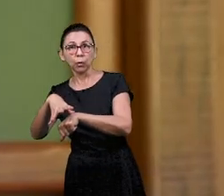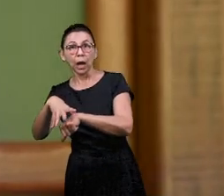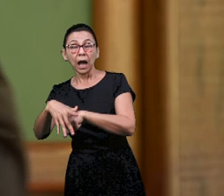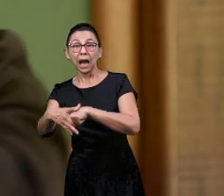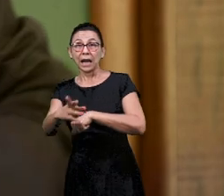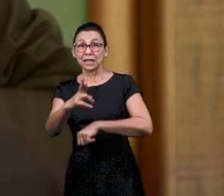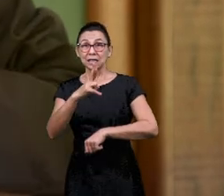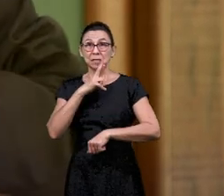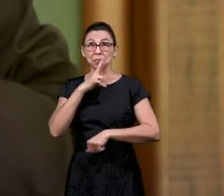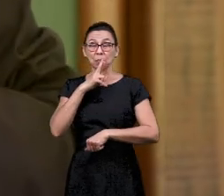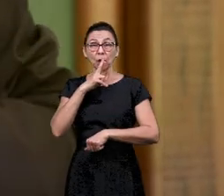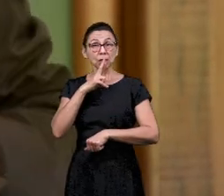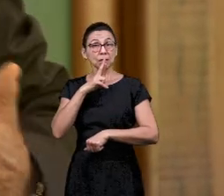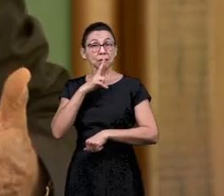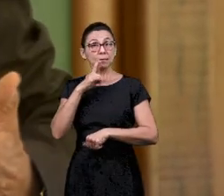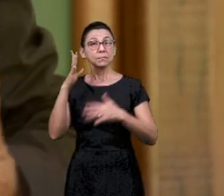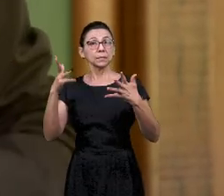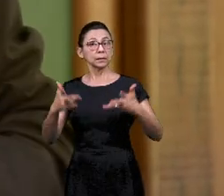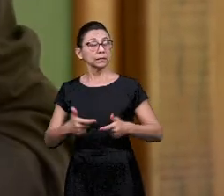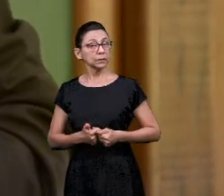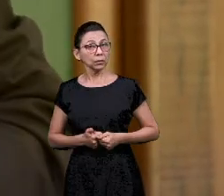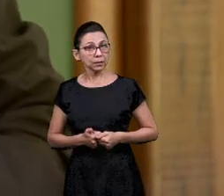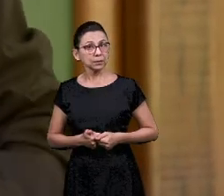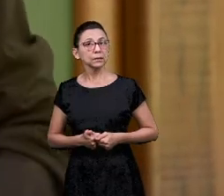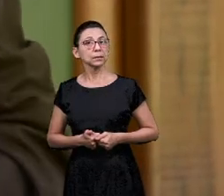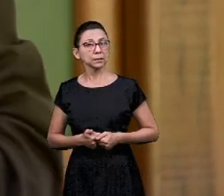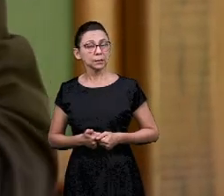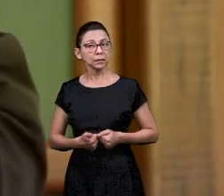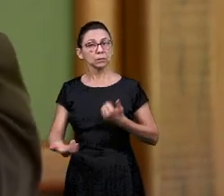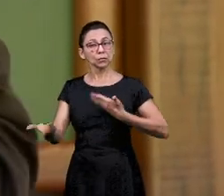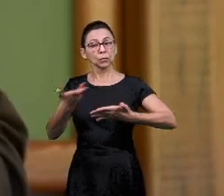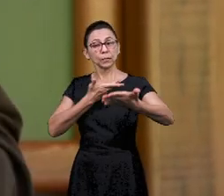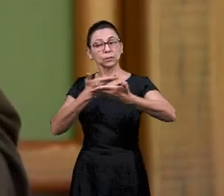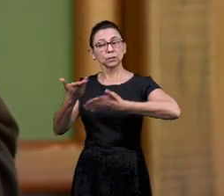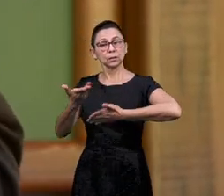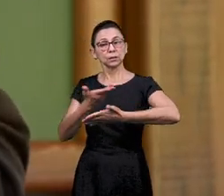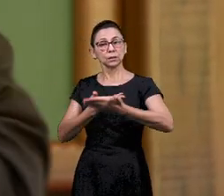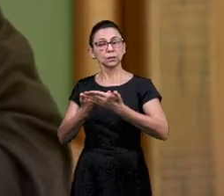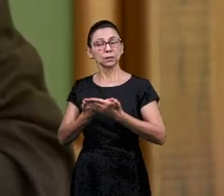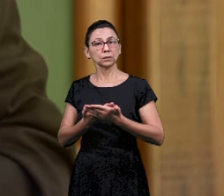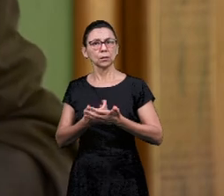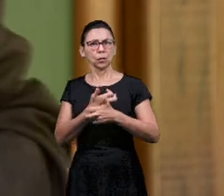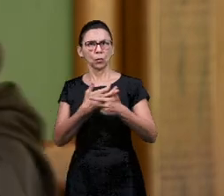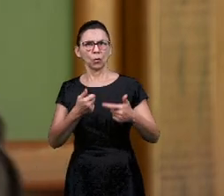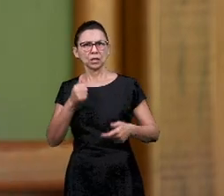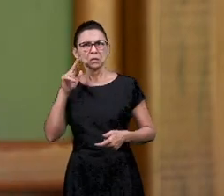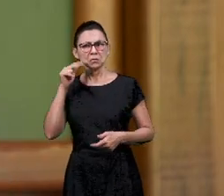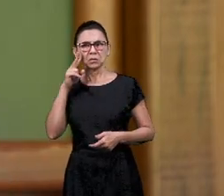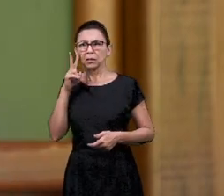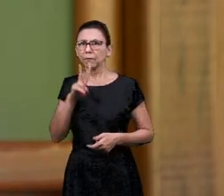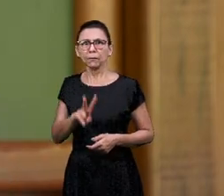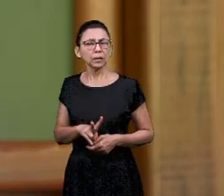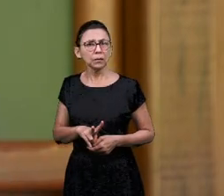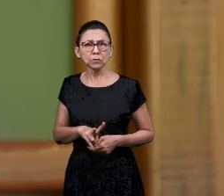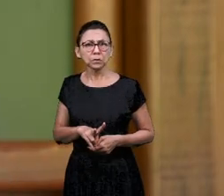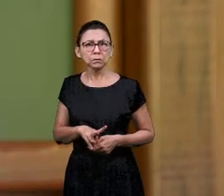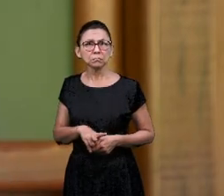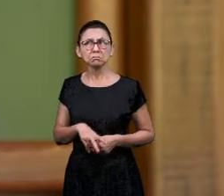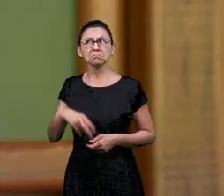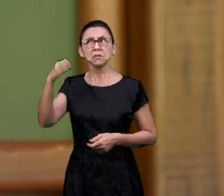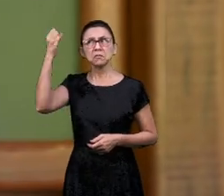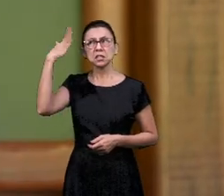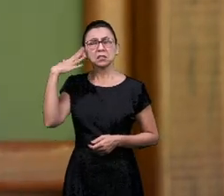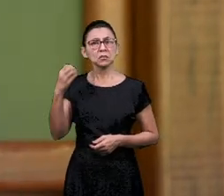voit la multiplication des pains. C'est quelque chose d'extraordinaire. Nous sommes en train de voir des choses qu'on n'a jamais vues. Donc